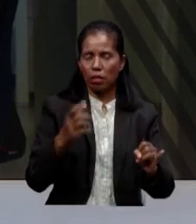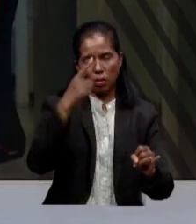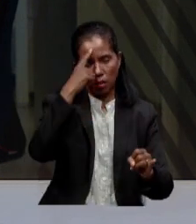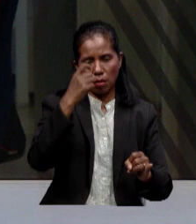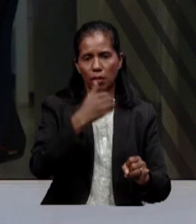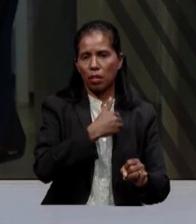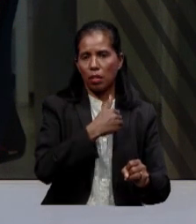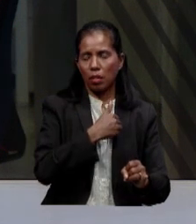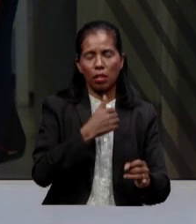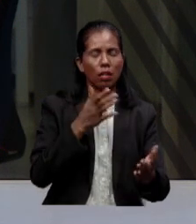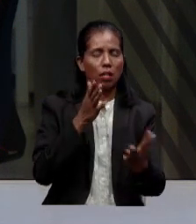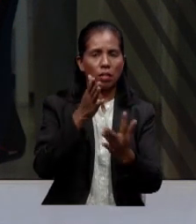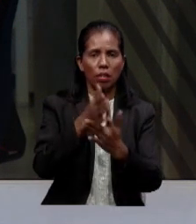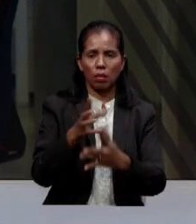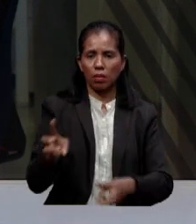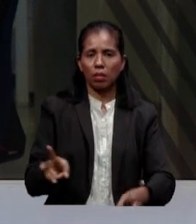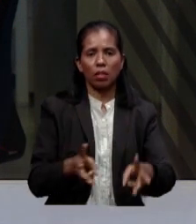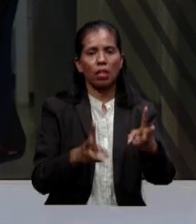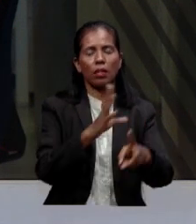ba estrada no eletricidade.